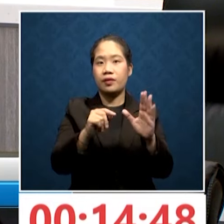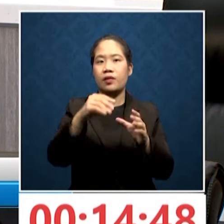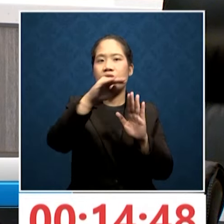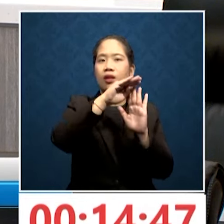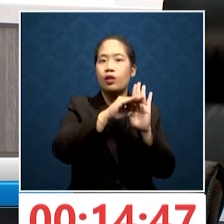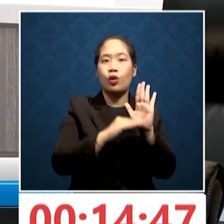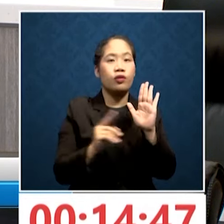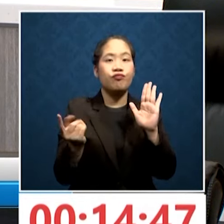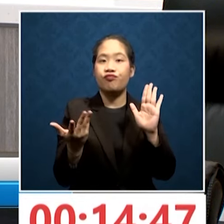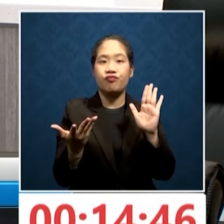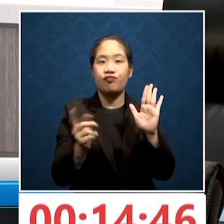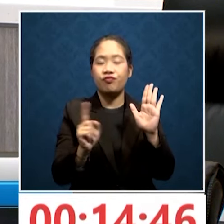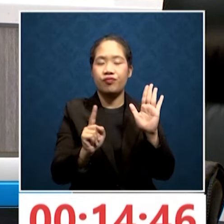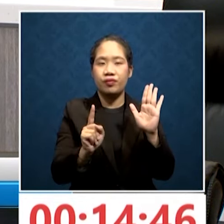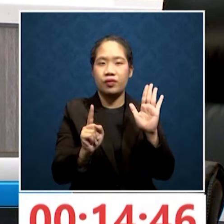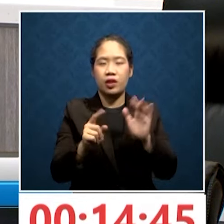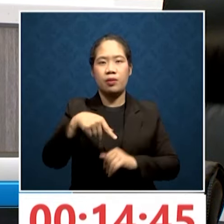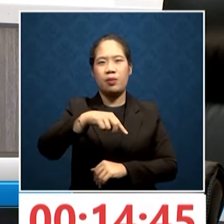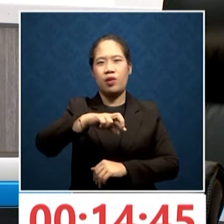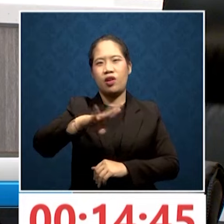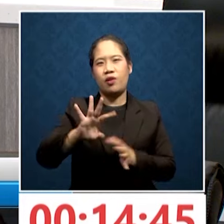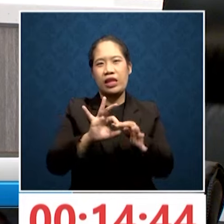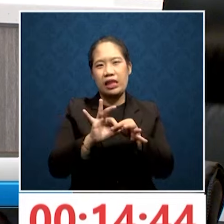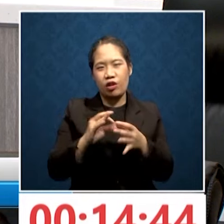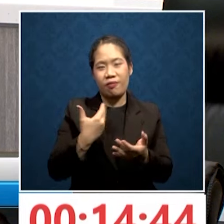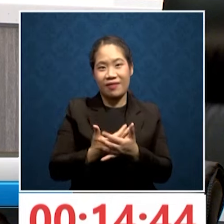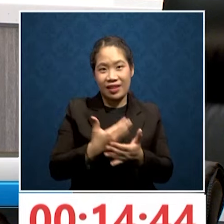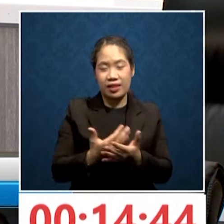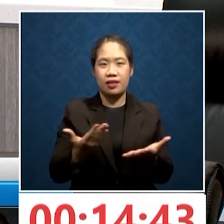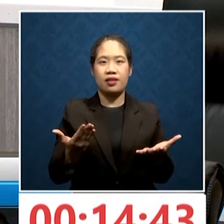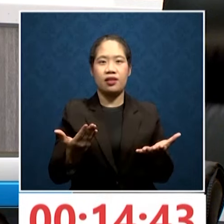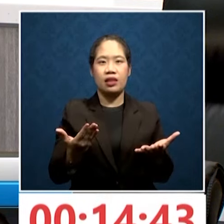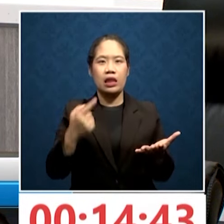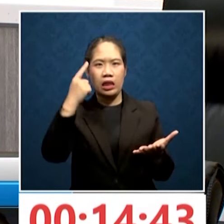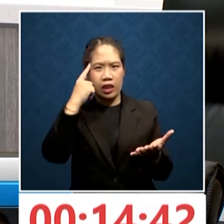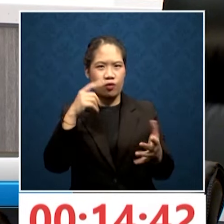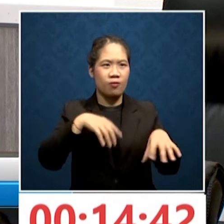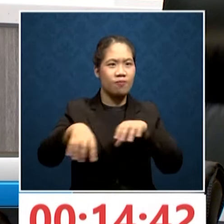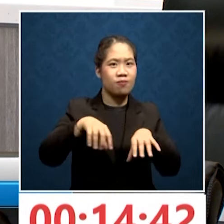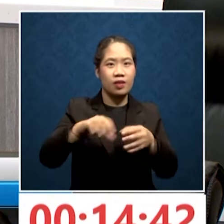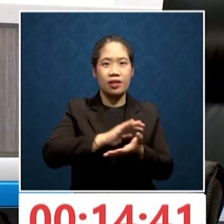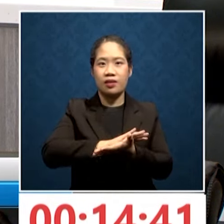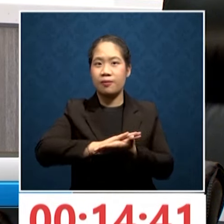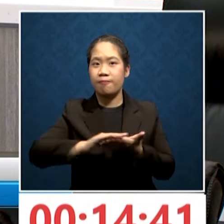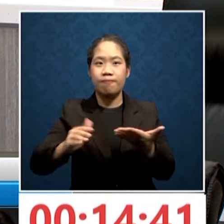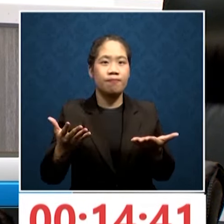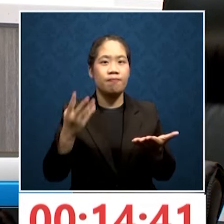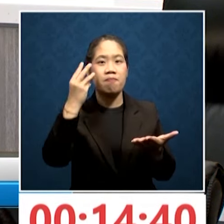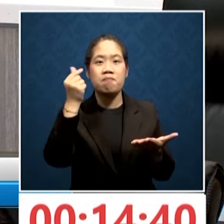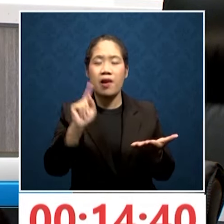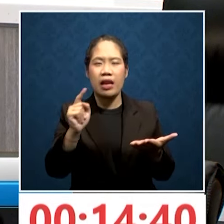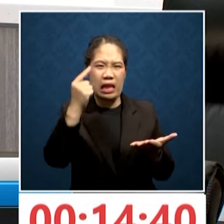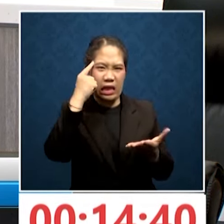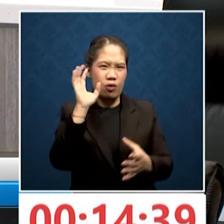ใดและเป็นพระราชบัญญัติที่เกี่ยวข้องกับการเงินจะเสร็จได้กี่โมงครับและคาดการว่าจะบังคับใ